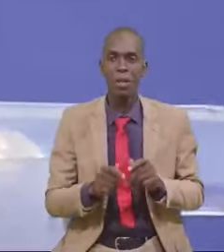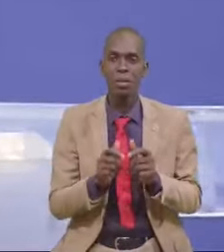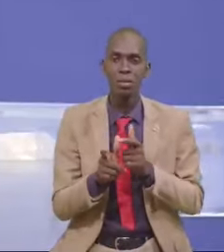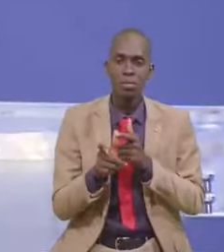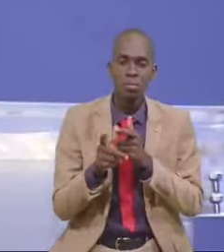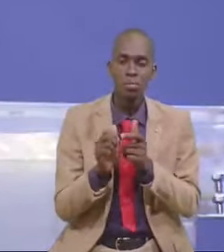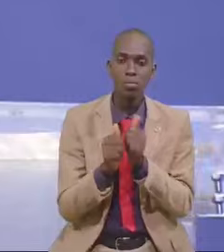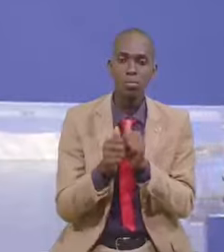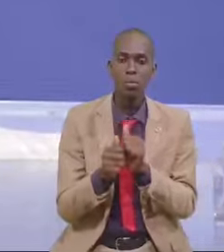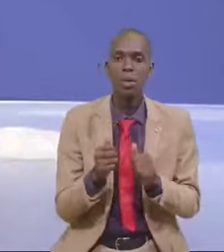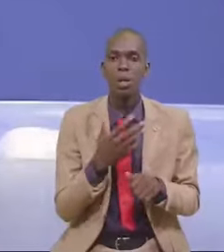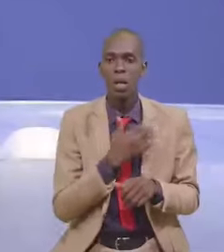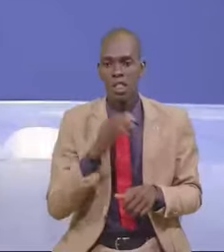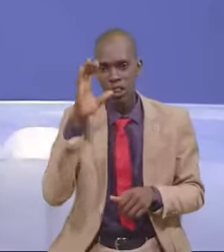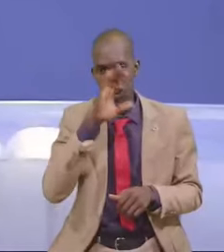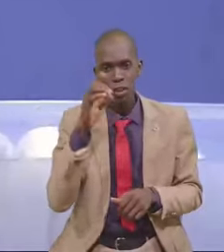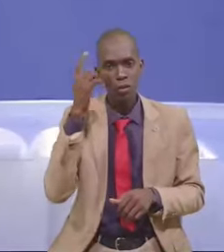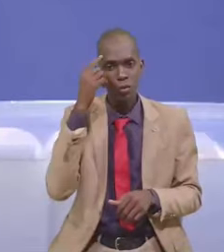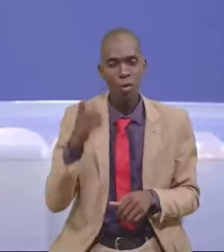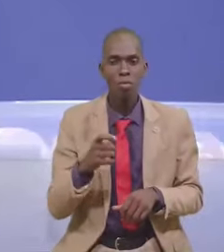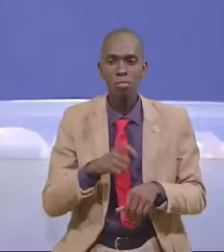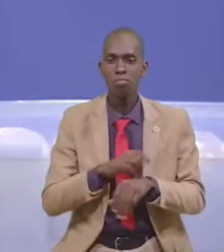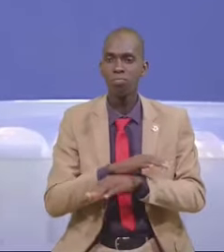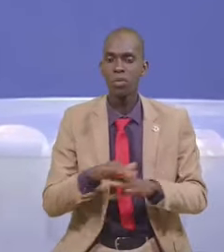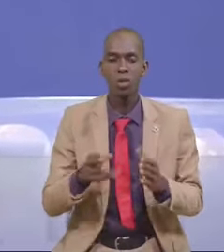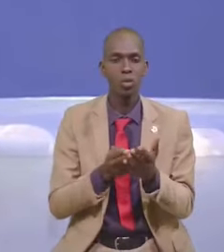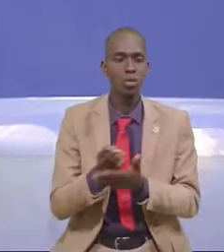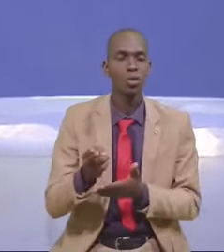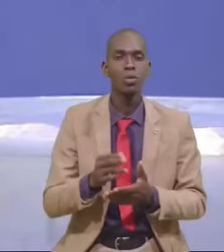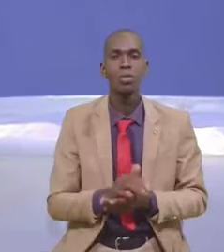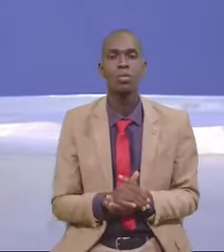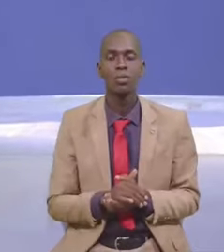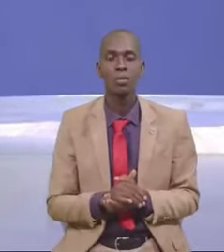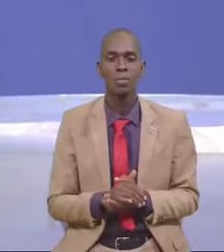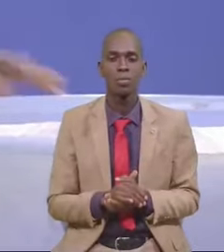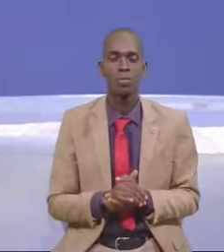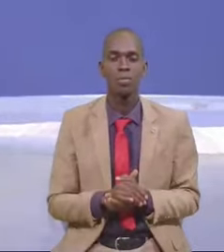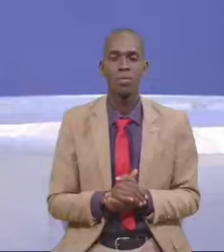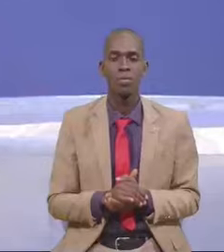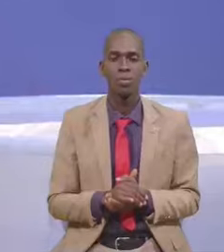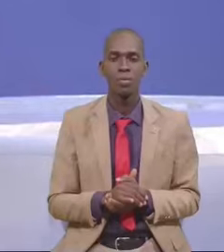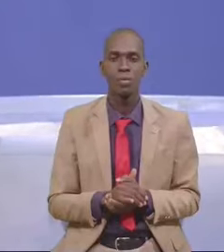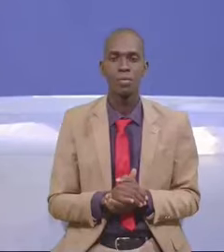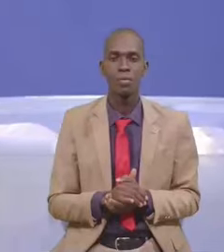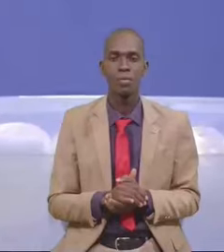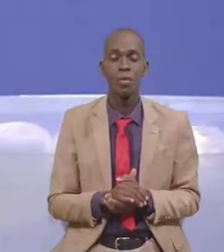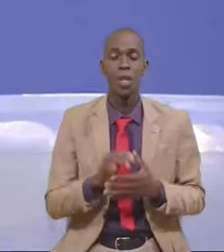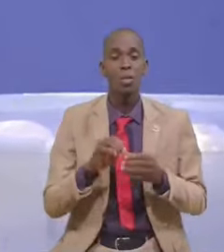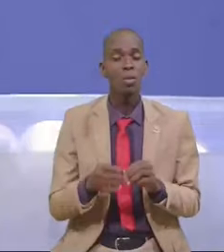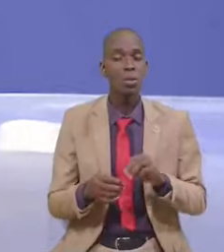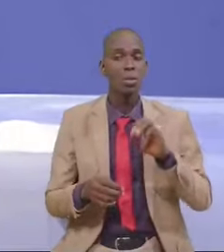Deuxièmement, la poursuite personnelle est la recherche de la vérité intemporelle. Troisième